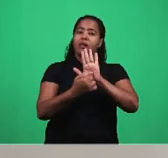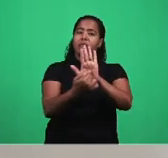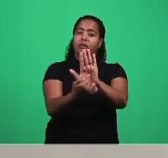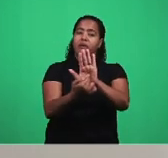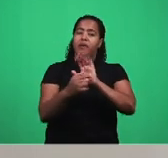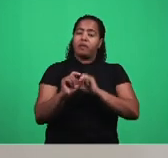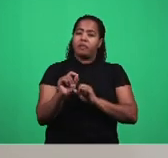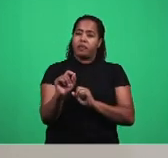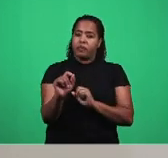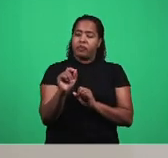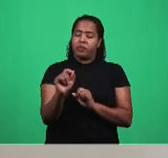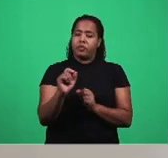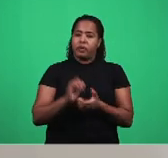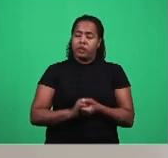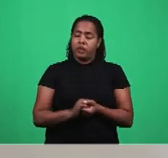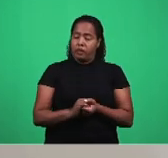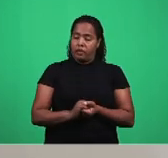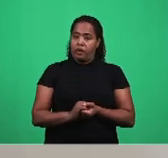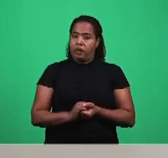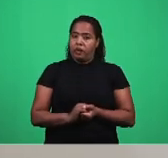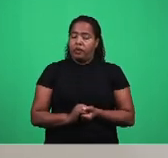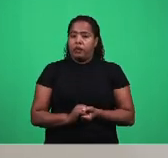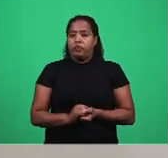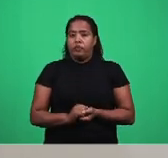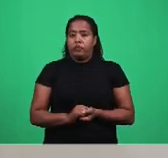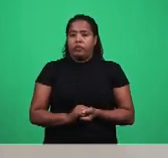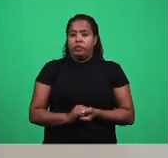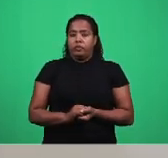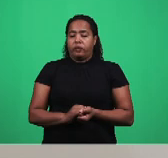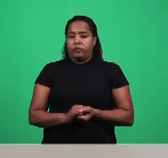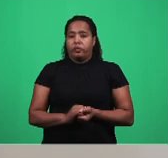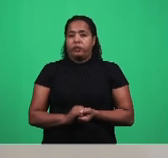Les informations que nous avons ici,